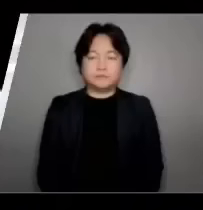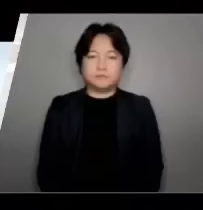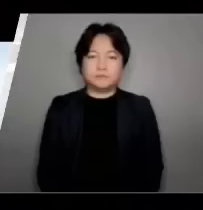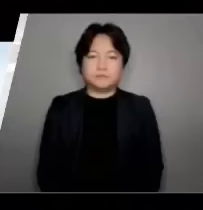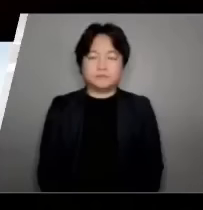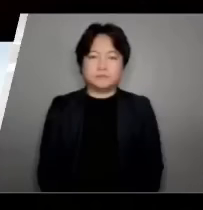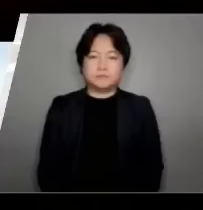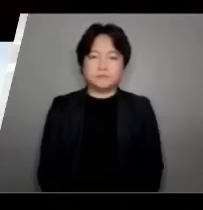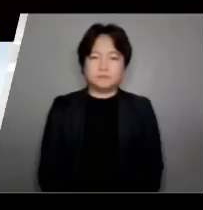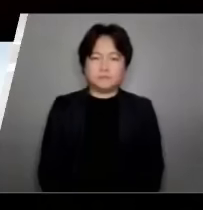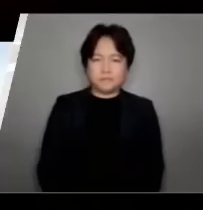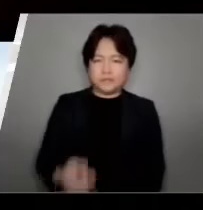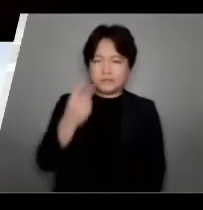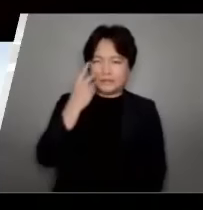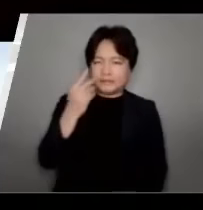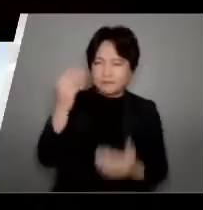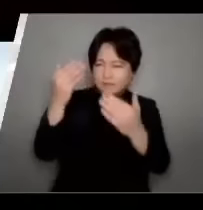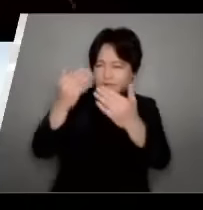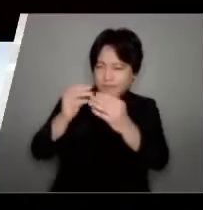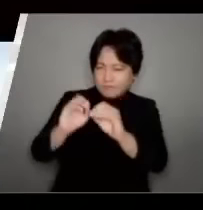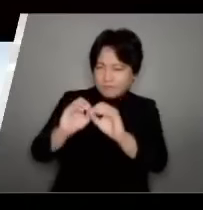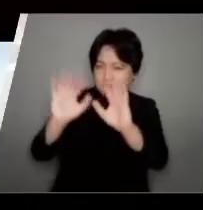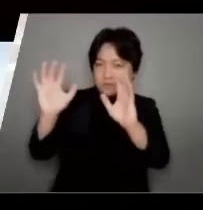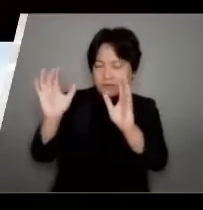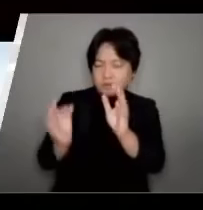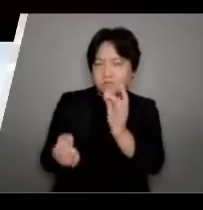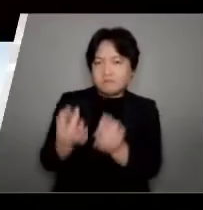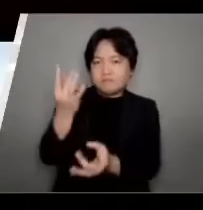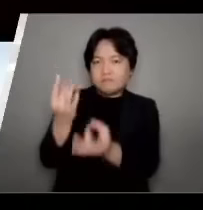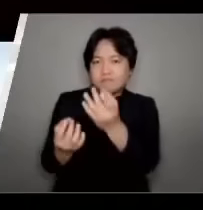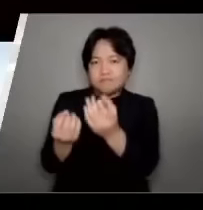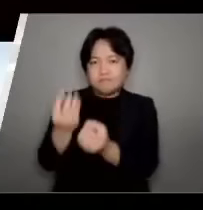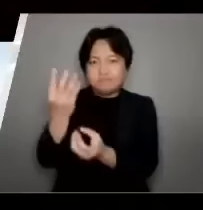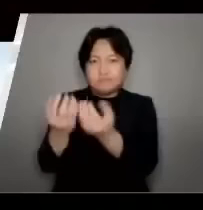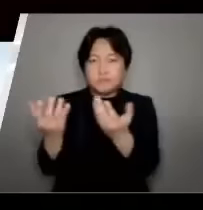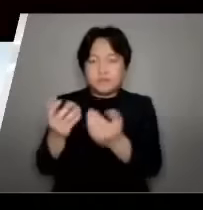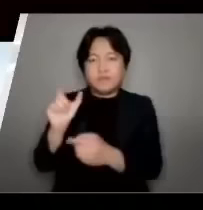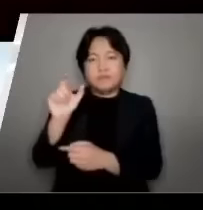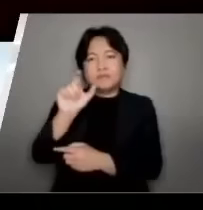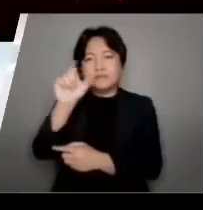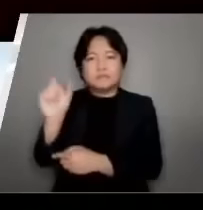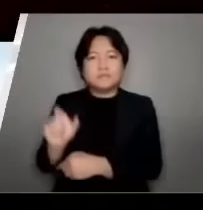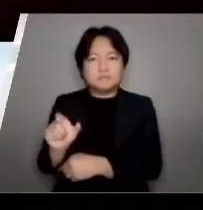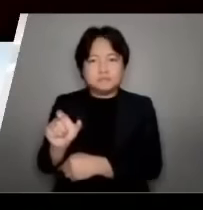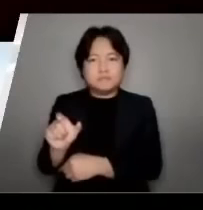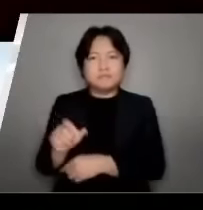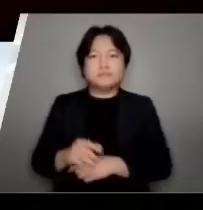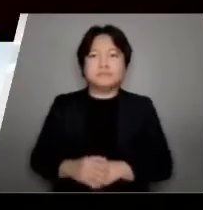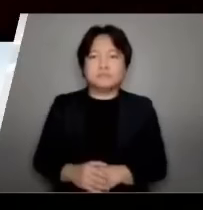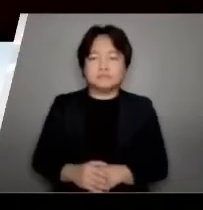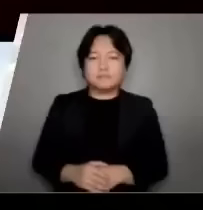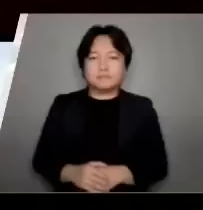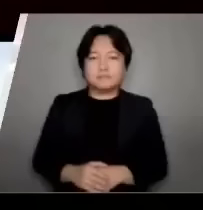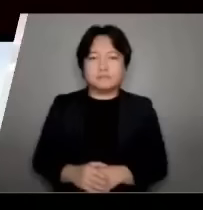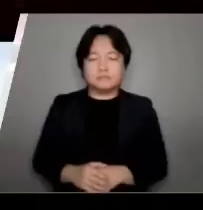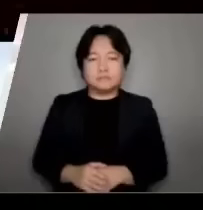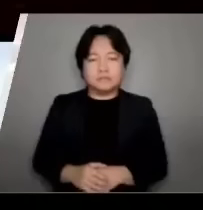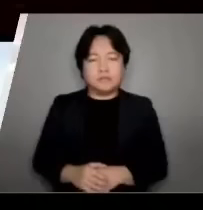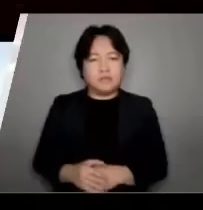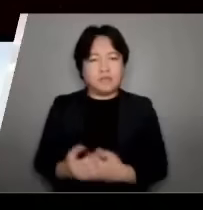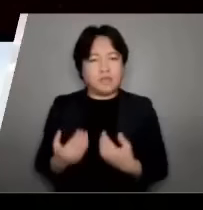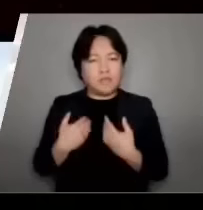Nagliwanag ang gabi habang nagbubuga ng lava ang Mount Etna sa Sicily, Italy. Nagbuga rin ito ng makapal na usok.